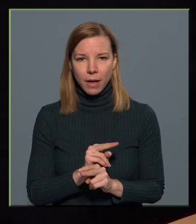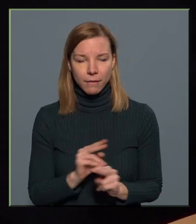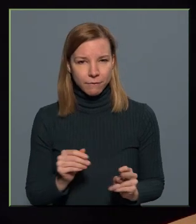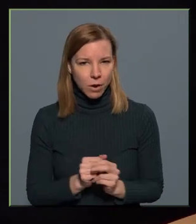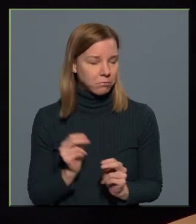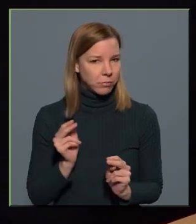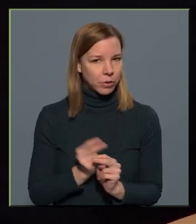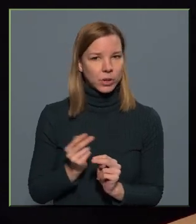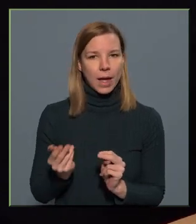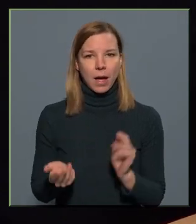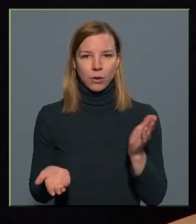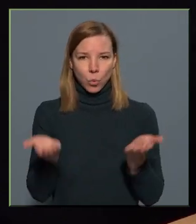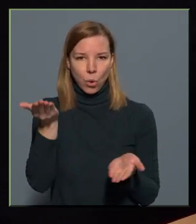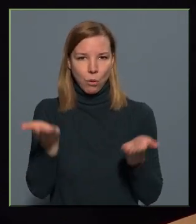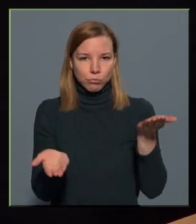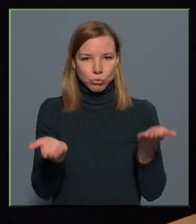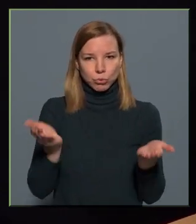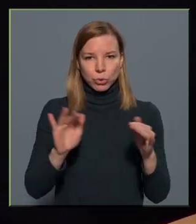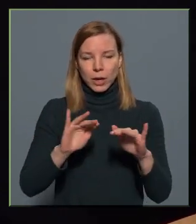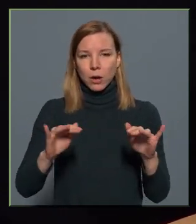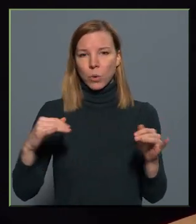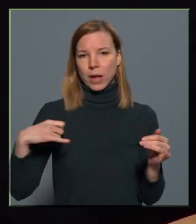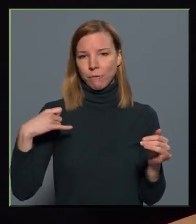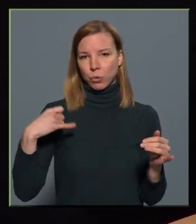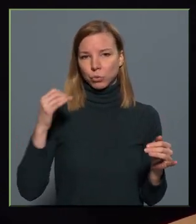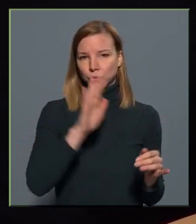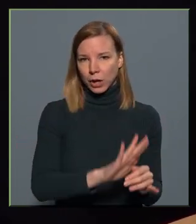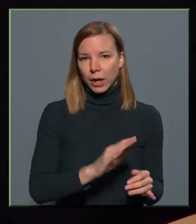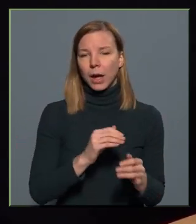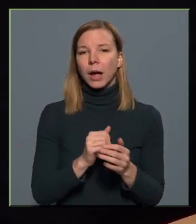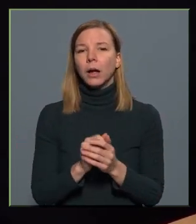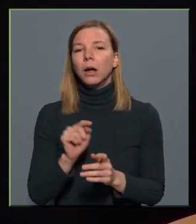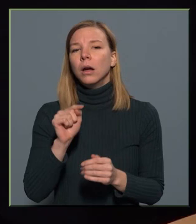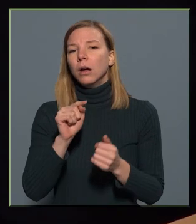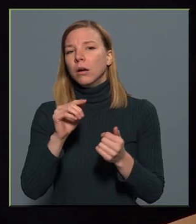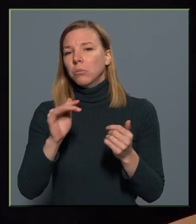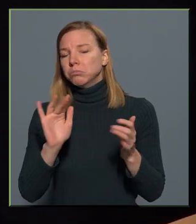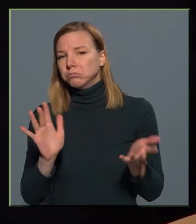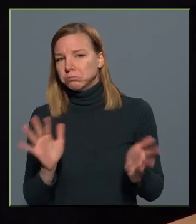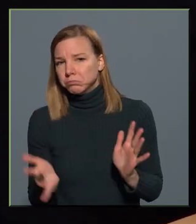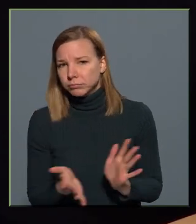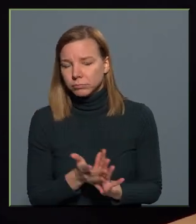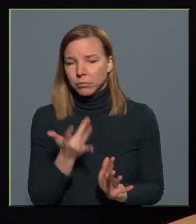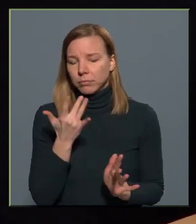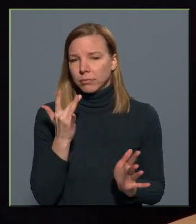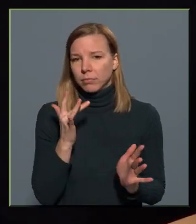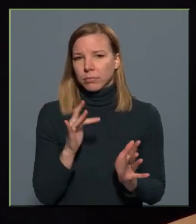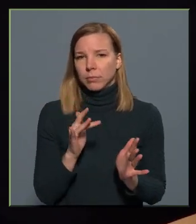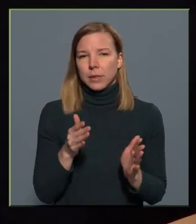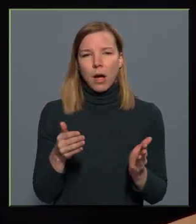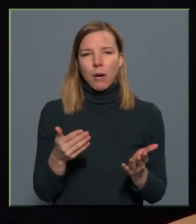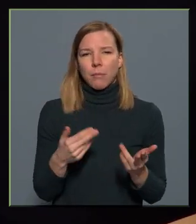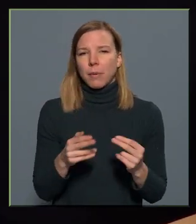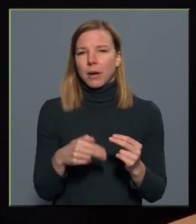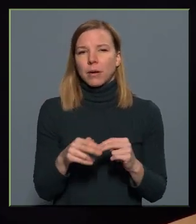szokták különböztetni az ifjúságra, a mondjuk leg, hogy